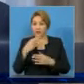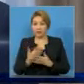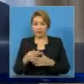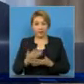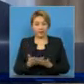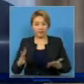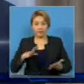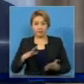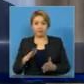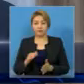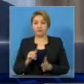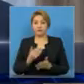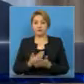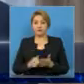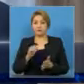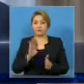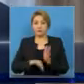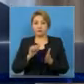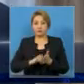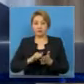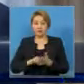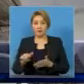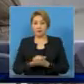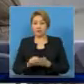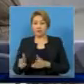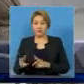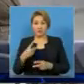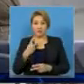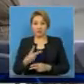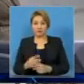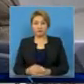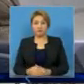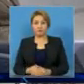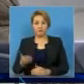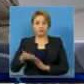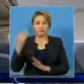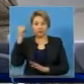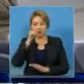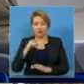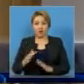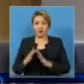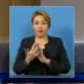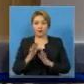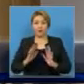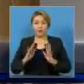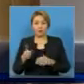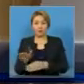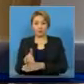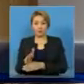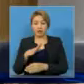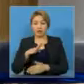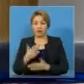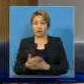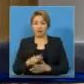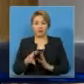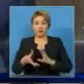басқалары негізсіз артық қаражаттар қарастырылған. Былтыр ауыл шаруашылығы, орман және балық шаруашылығы өнімдерінің